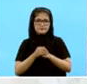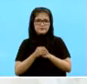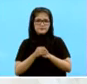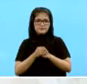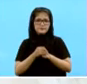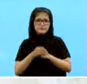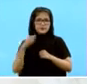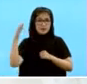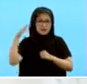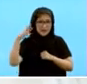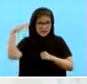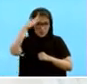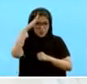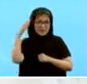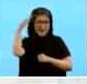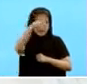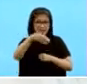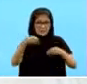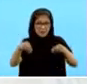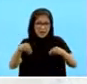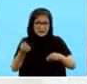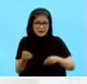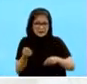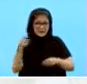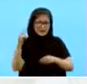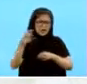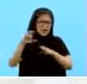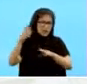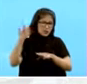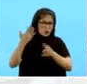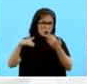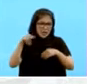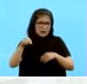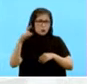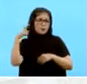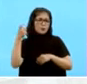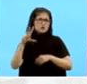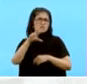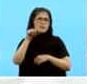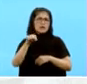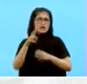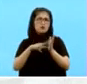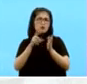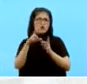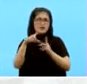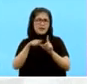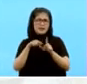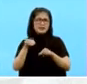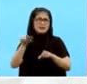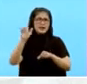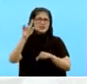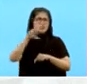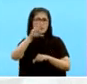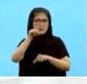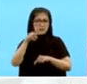Bila Ridwan Kamil kunjungi pedagang pasar tradisional, calon wakil gubernur Jawa Barat Deddy Mulyadi berkunjung ke mal di Bekasi, Jawa Barat.